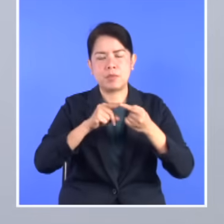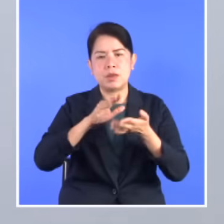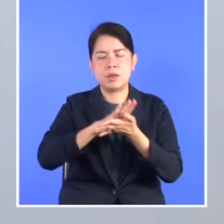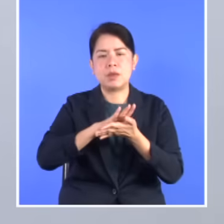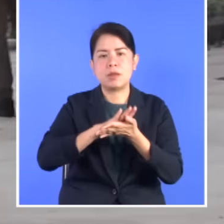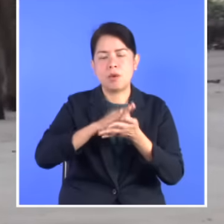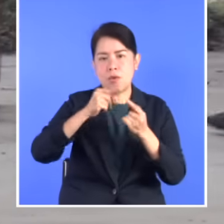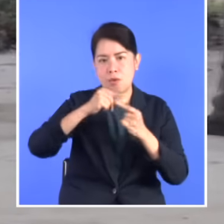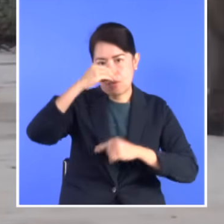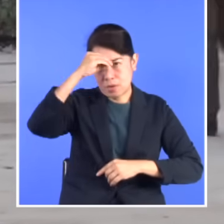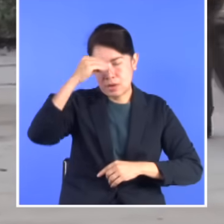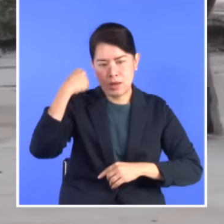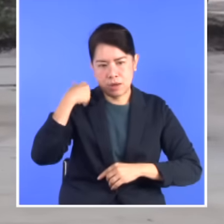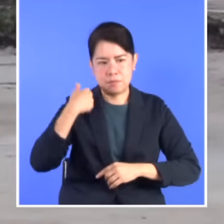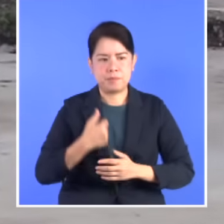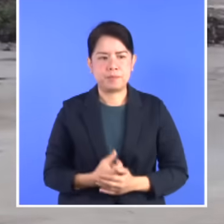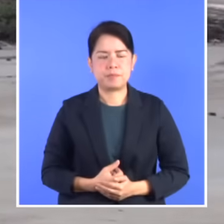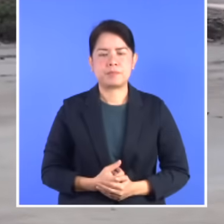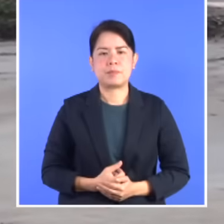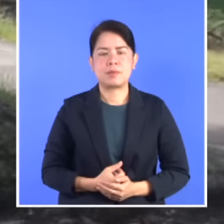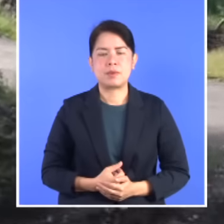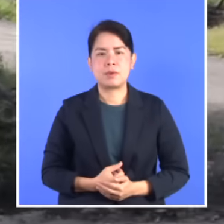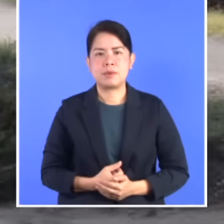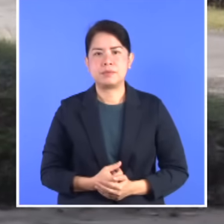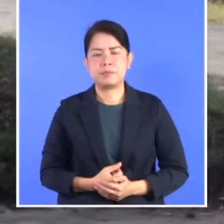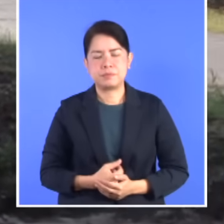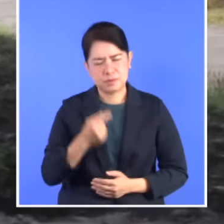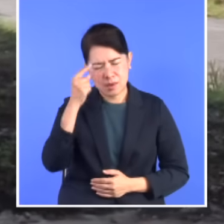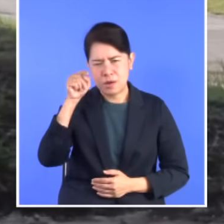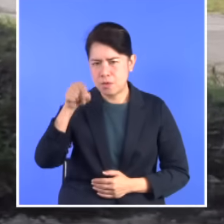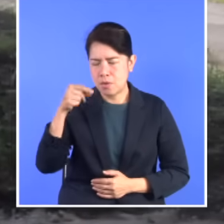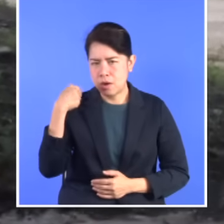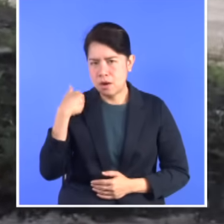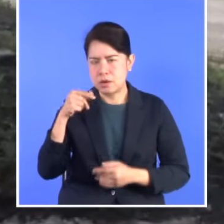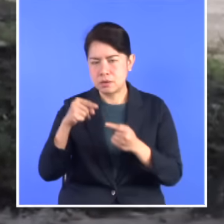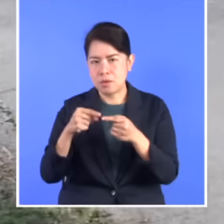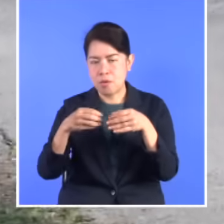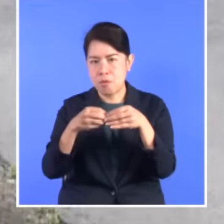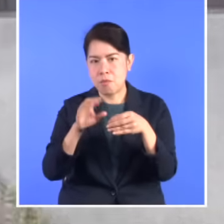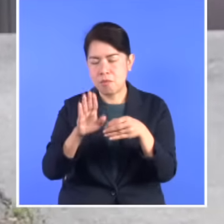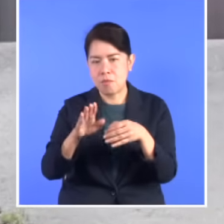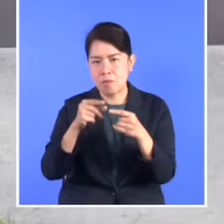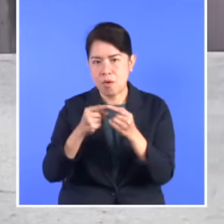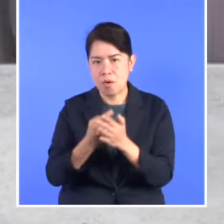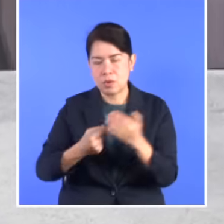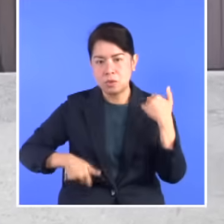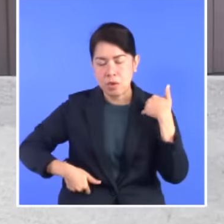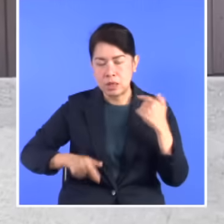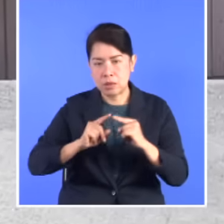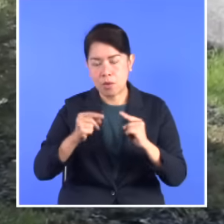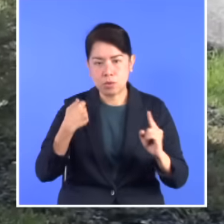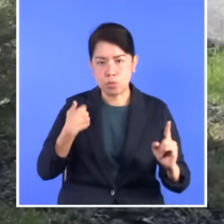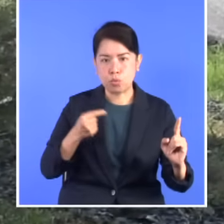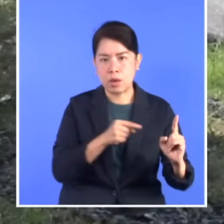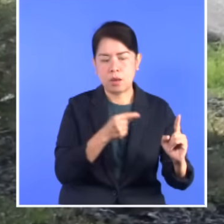กฝูงมาจากวัดไก่ในพื้นที่อำเภอมหาราชจังหวัดพระนครศรีอยุธยาเดินเข้ามาในพื้นที่ของวัดแสนสุขโอ้โหเดินข้ามจังหวั